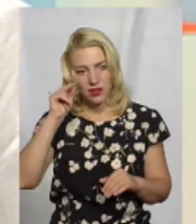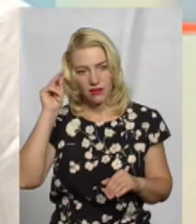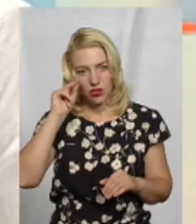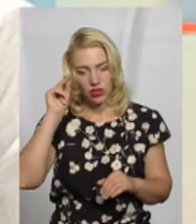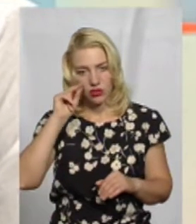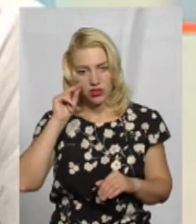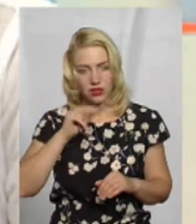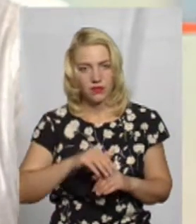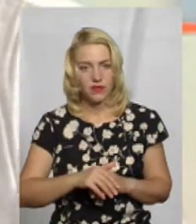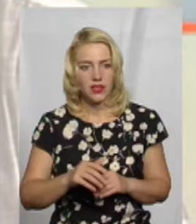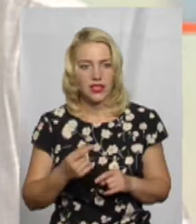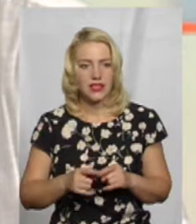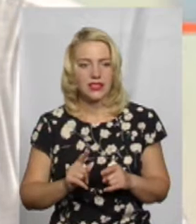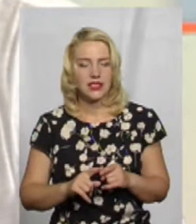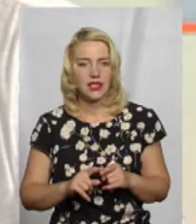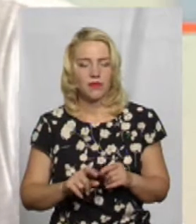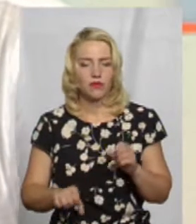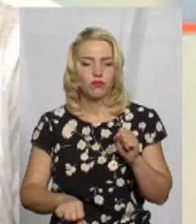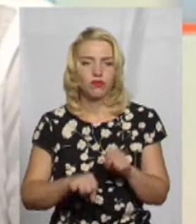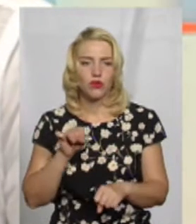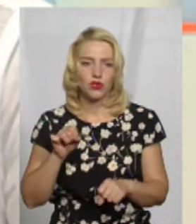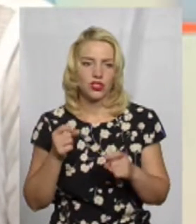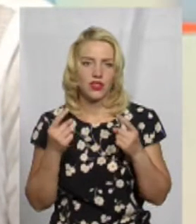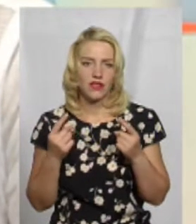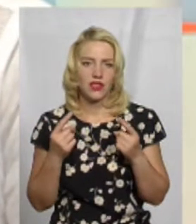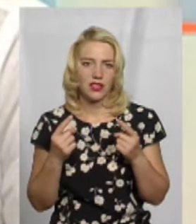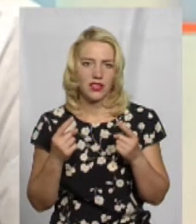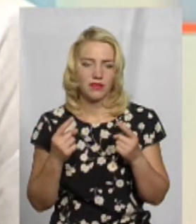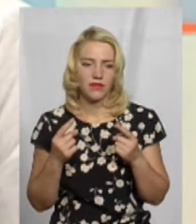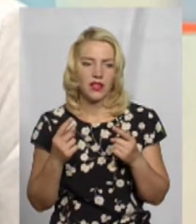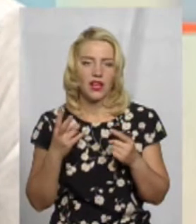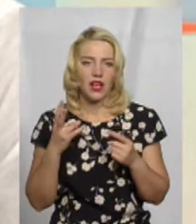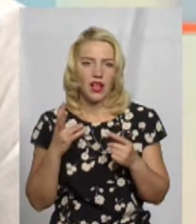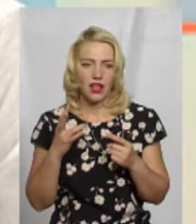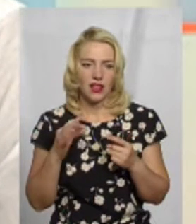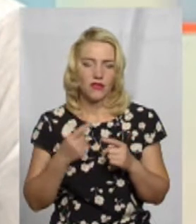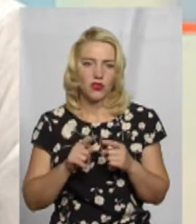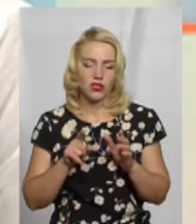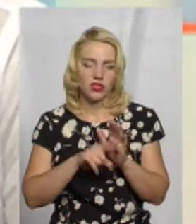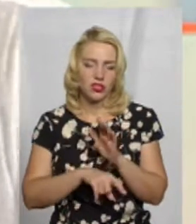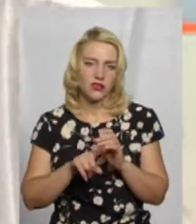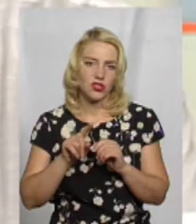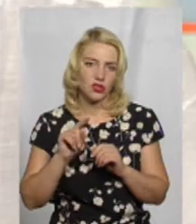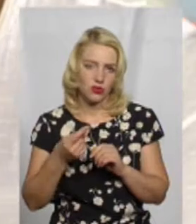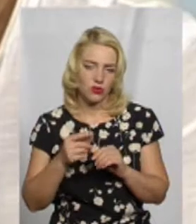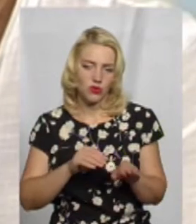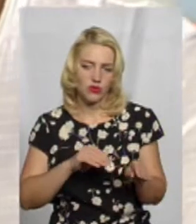навчаються. Це порушення велике, але воно, мабуть, дешевше, і тому